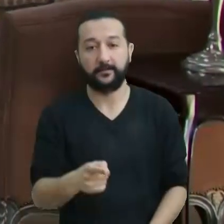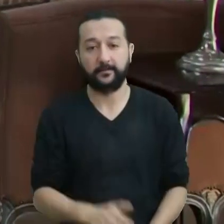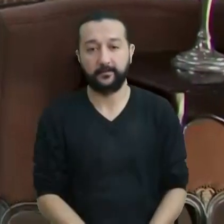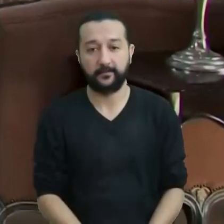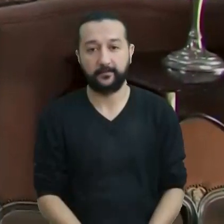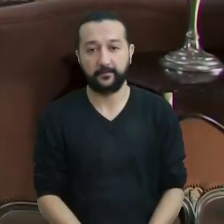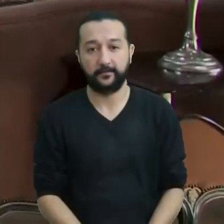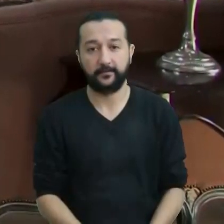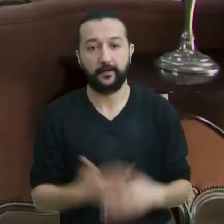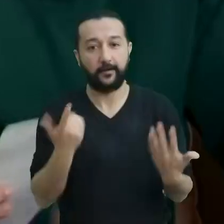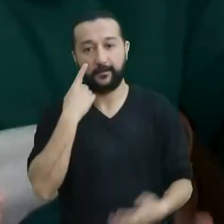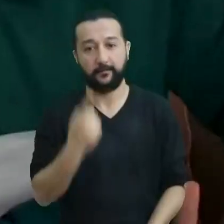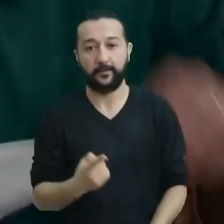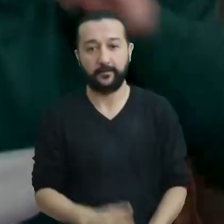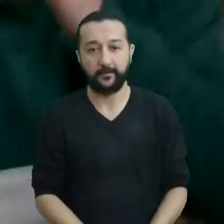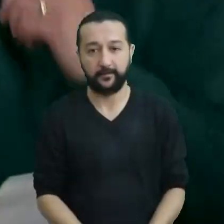gel.